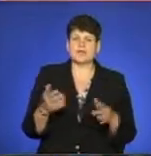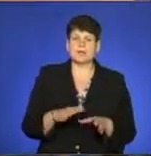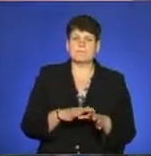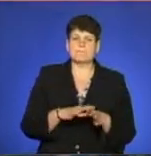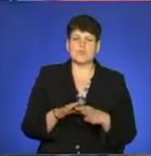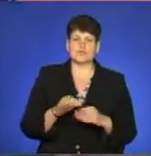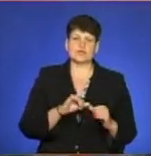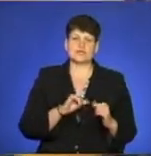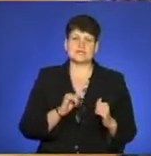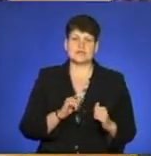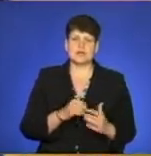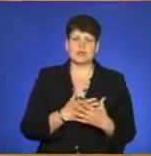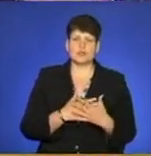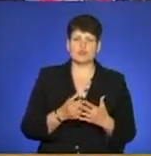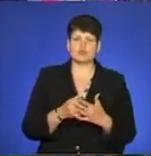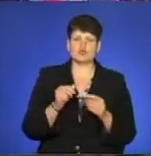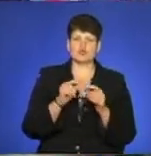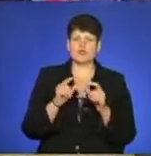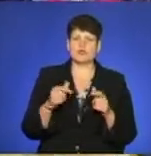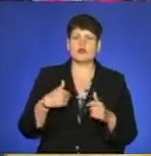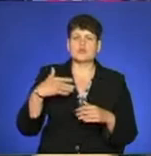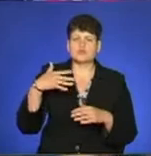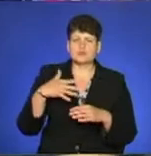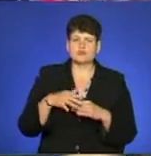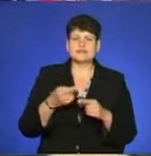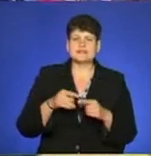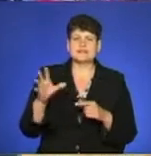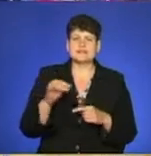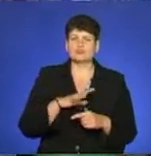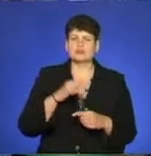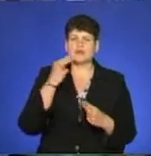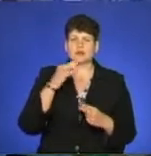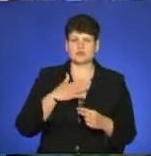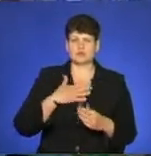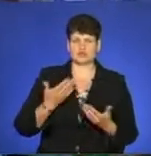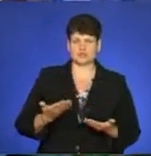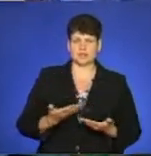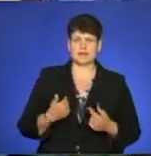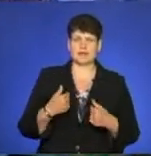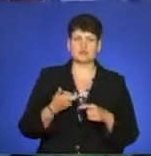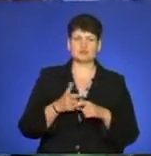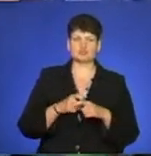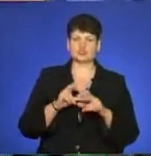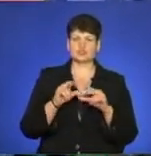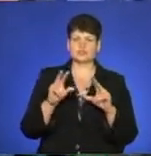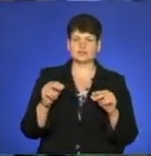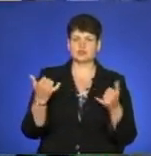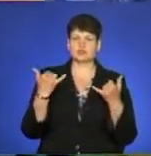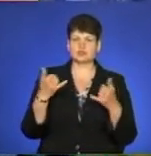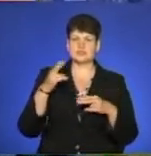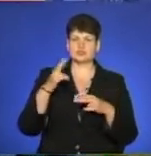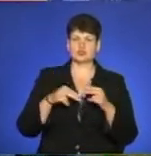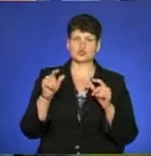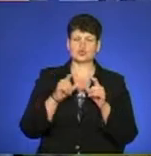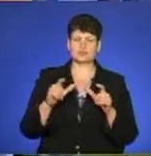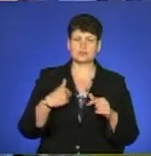наповненості серця, любові до школи. Я розумію, що ці дні були найкращі в моєму житті. Я дуже щаслива, що я сьогодні, все ж таки, закінчую школу, але водночас